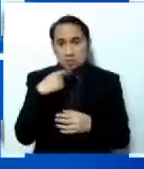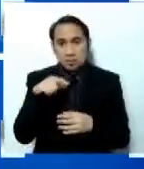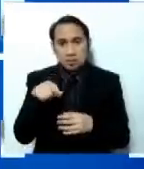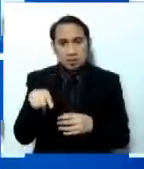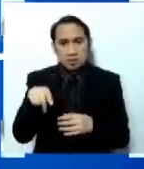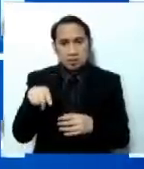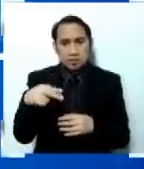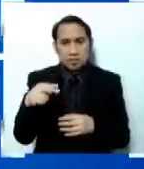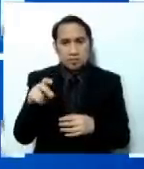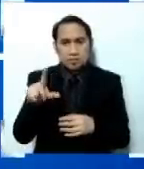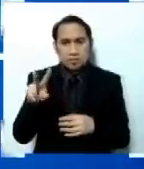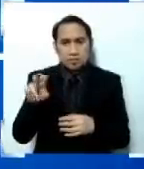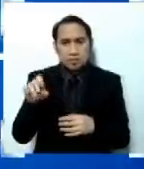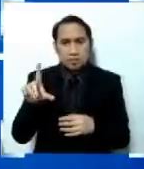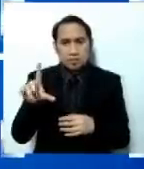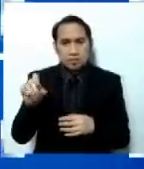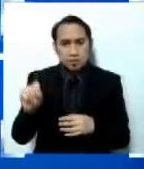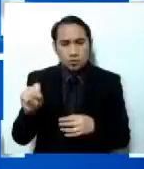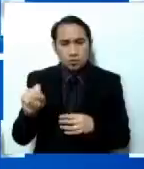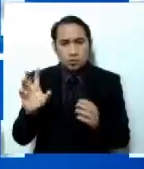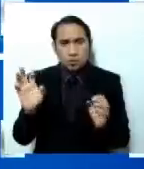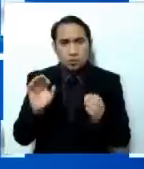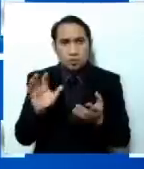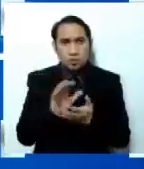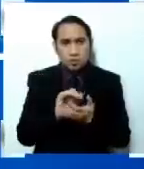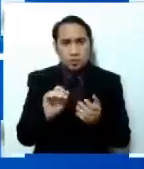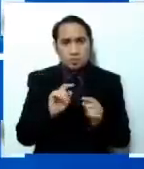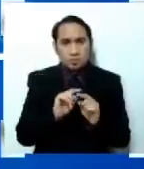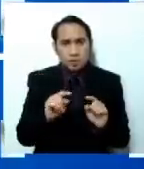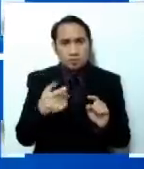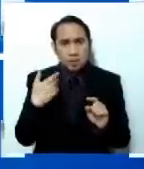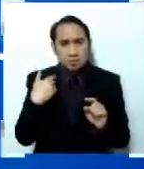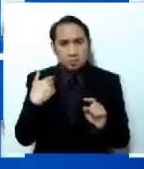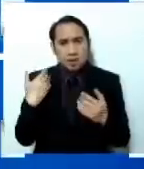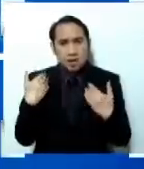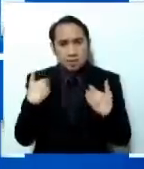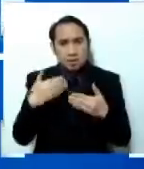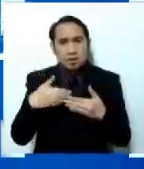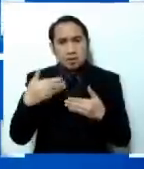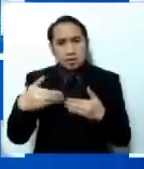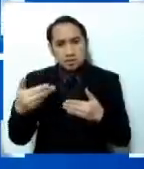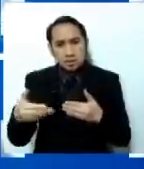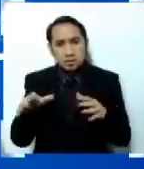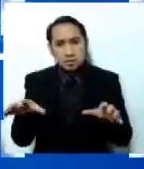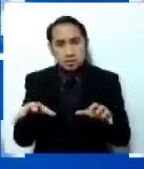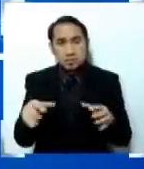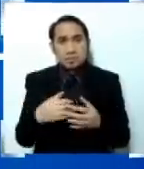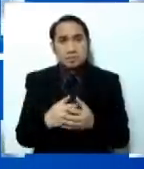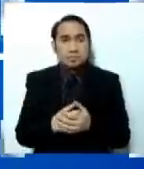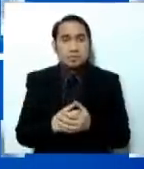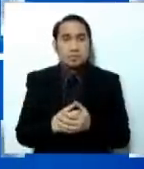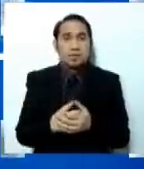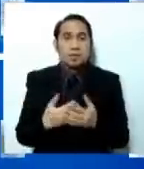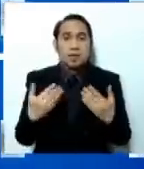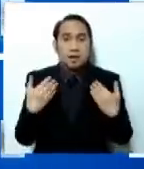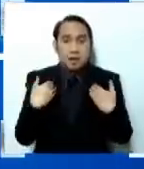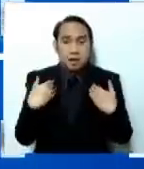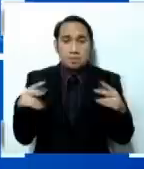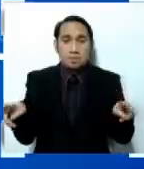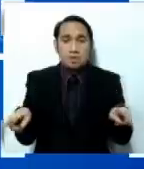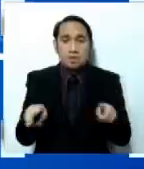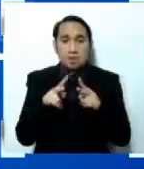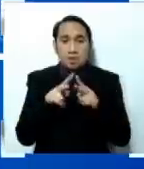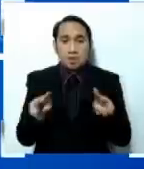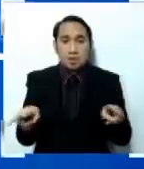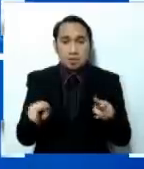inaasahang pinsala pero asahan ang ilang aftershocks. Mahigit 60 volcanic earthquakes na itala sa Mount Bulusan